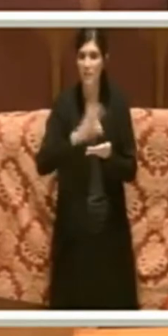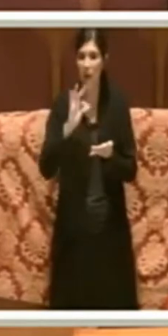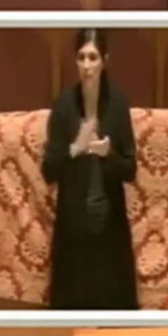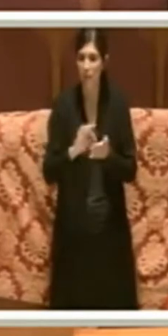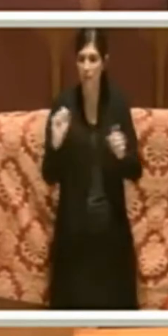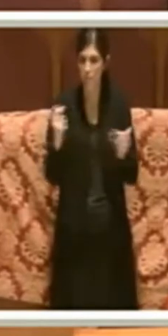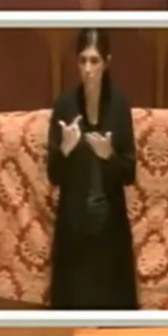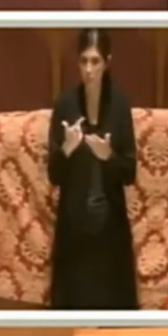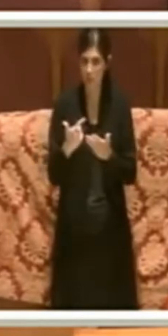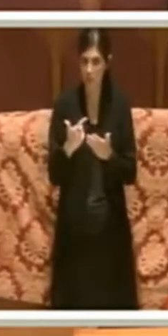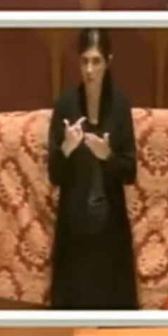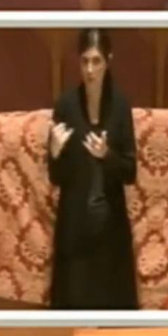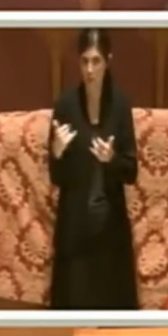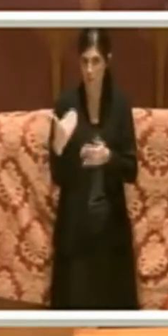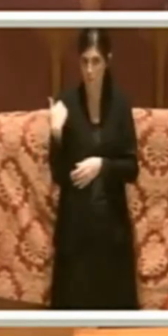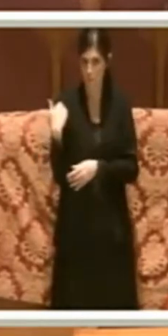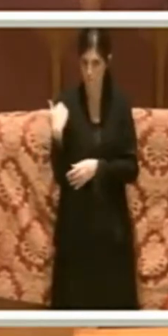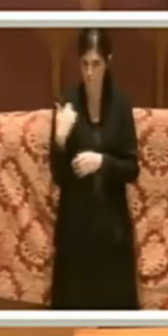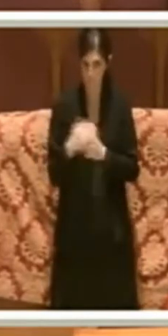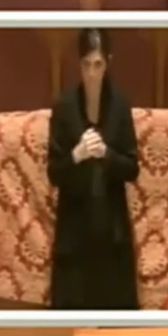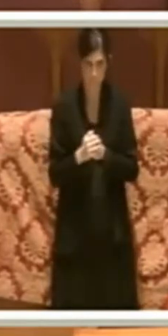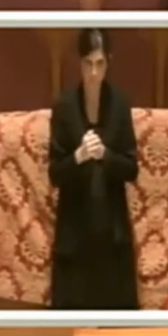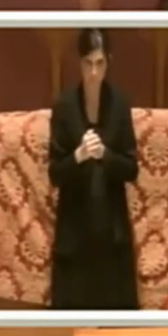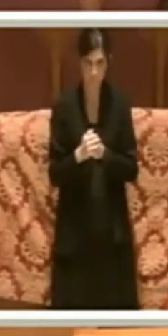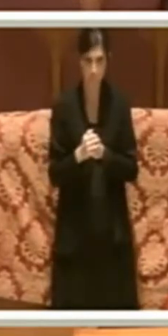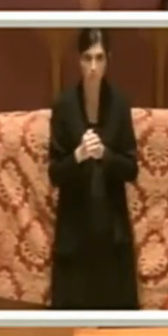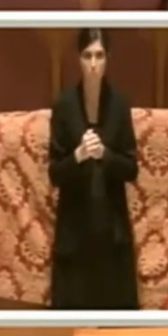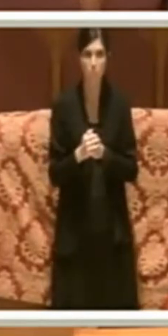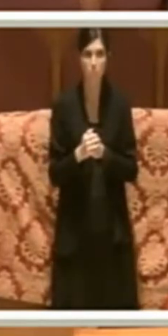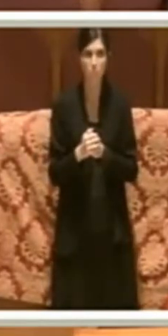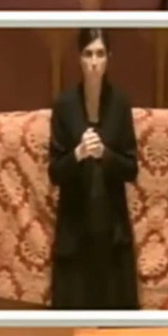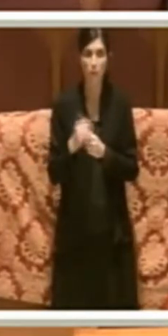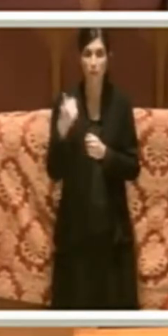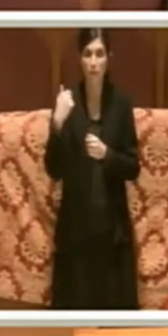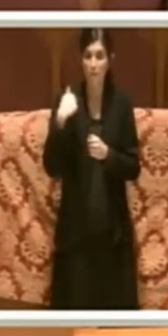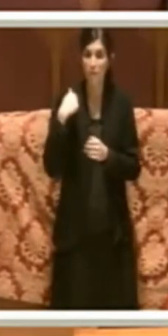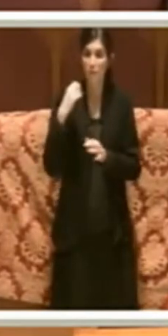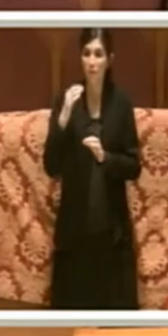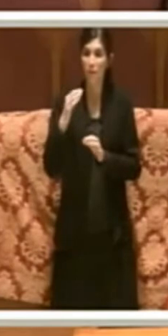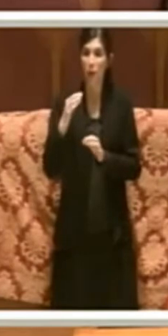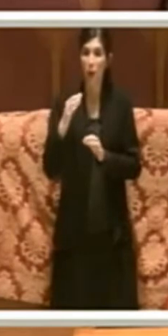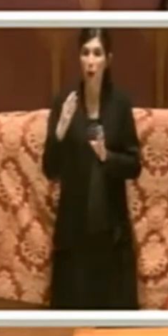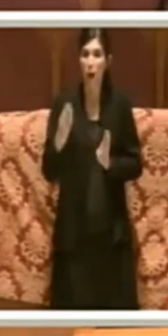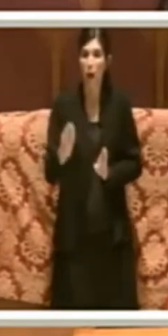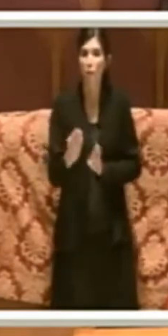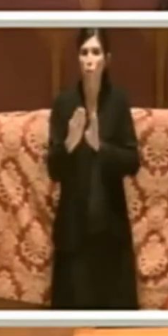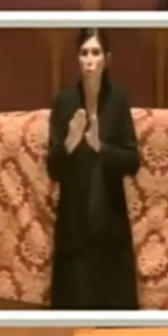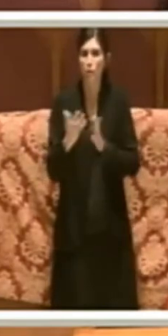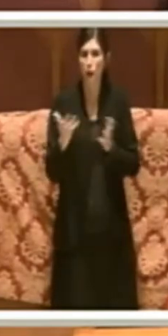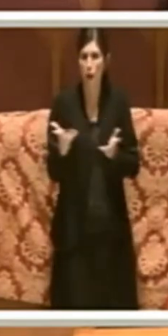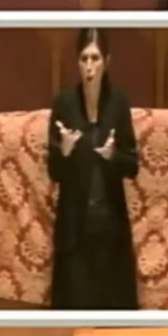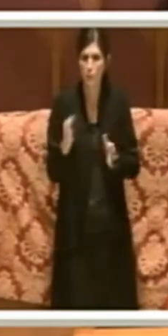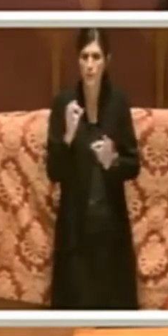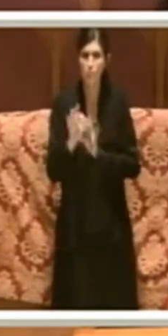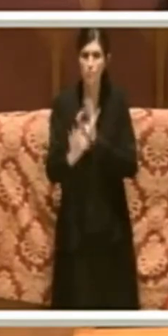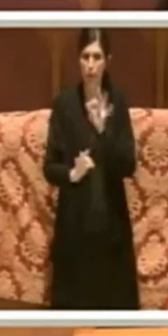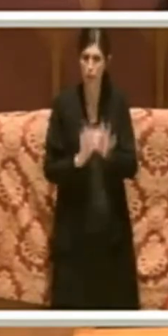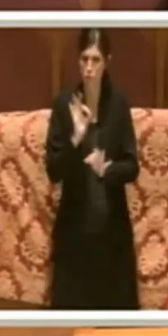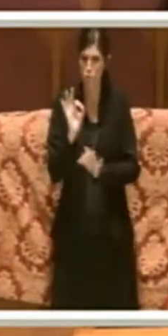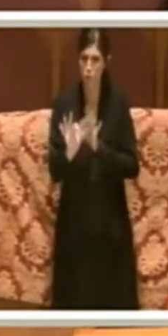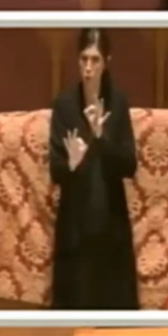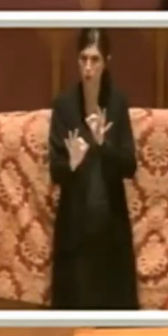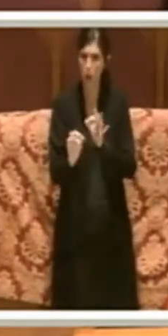Abbiamo affrontato la spiegazione, affrontato perché ovviamente si tratta comunque di un atto